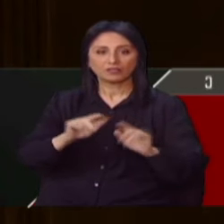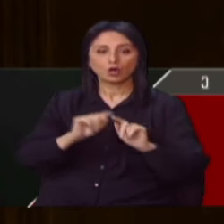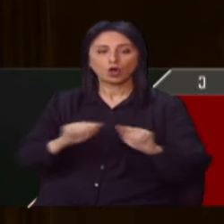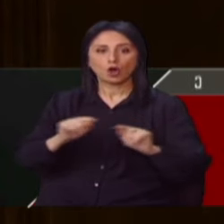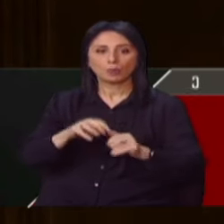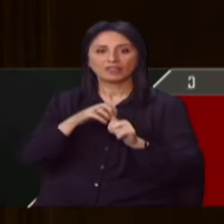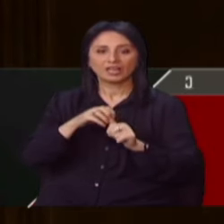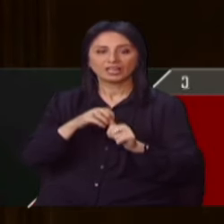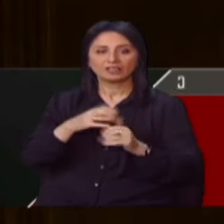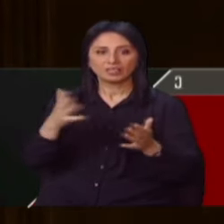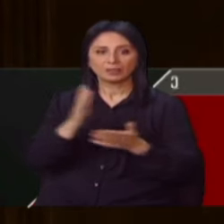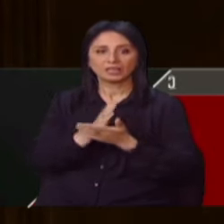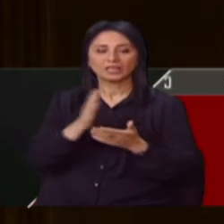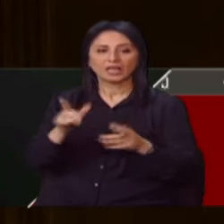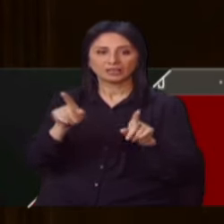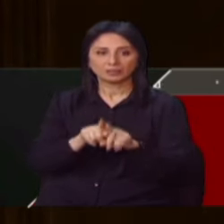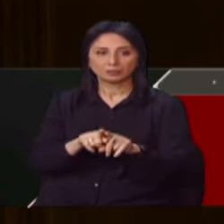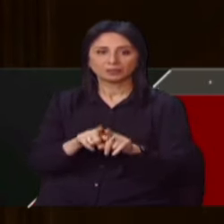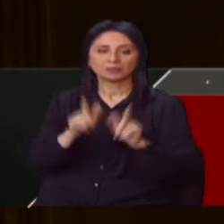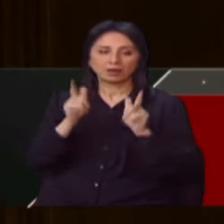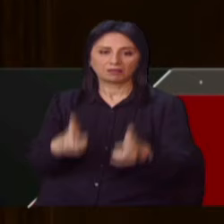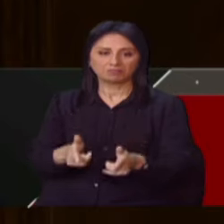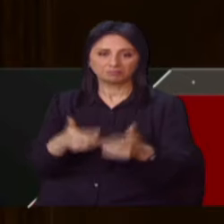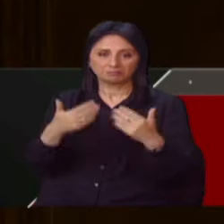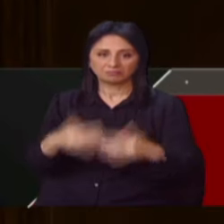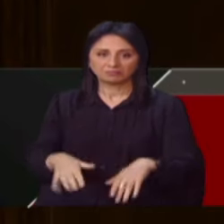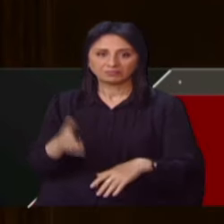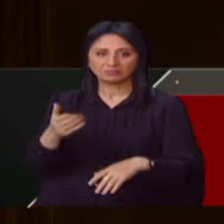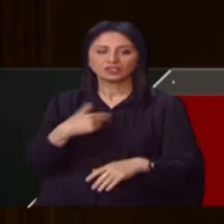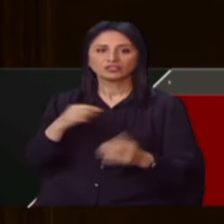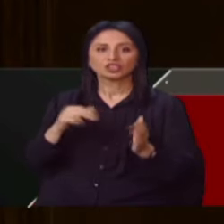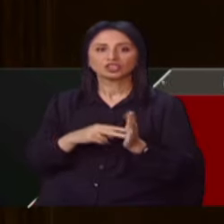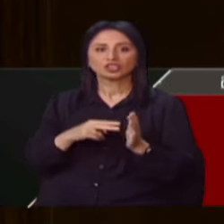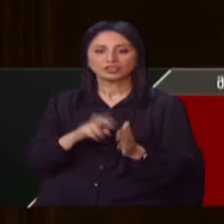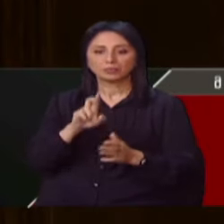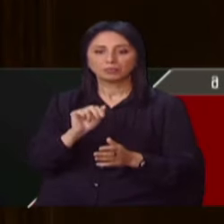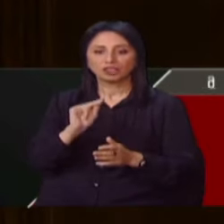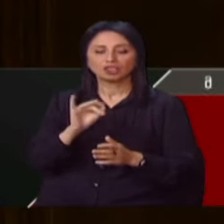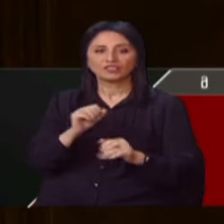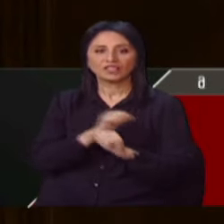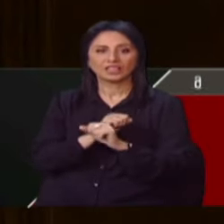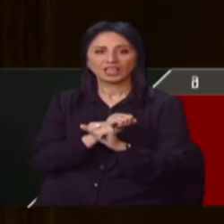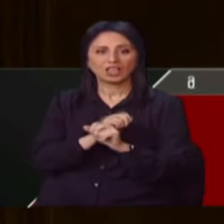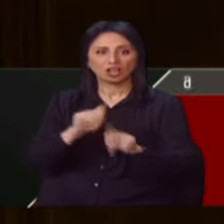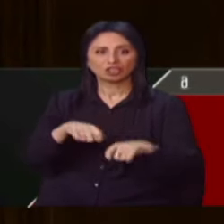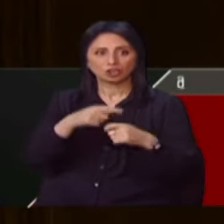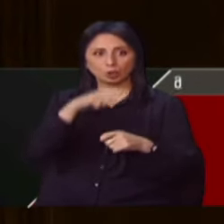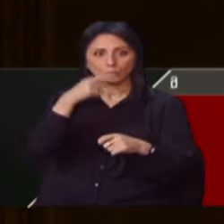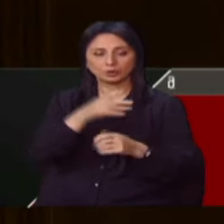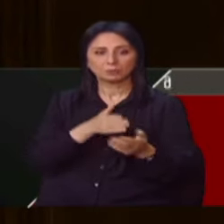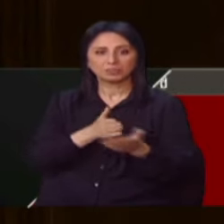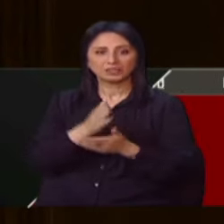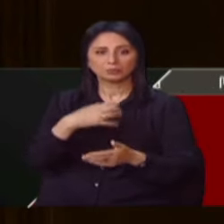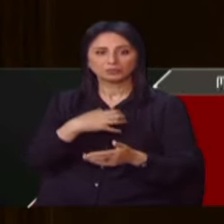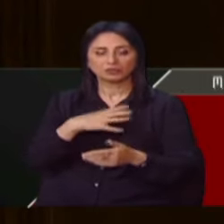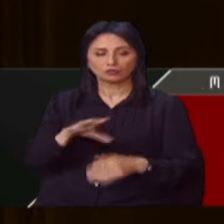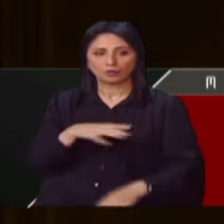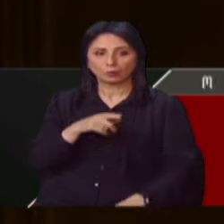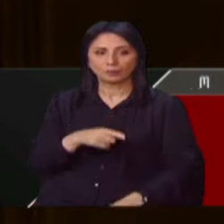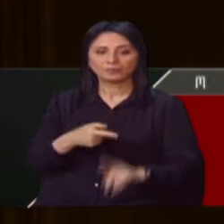ოპოზიციის ლიდერების დიდმა ნაწილმაც დიდი უჭირა მხარი. ჩვენი შეფასებით ბიჭვინთის აგარაკის გადაცემას რუსეთისთვის პრინციპული მნიშვნელობა